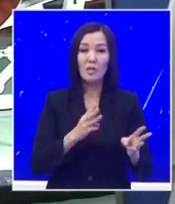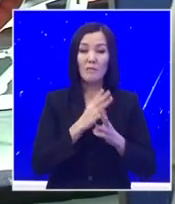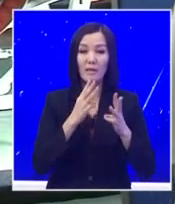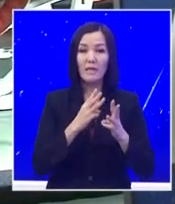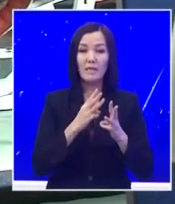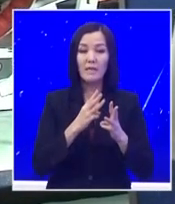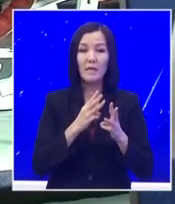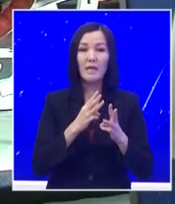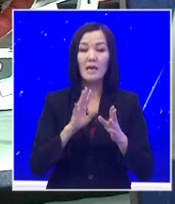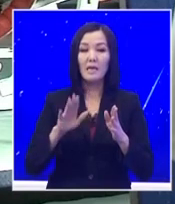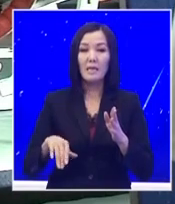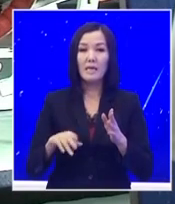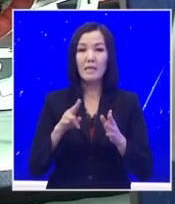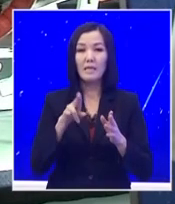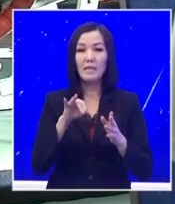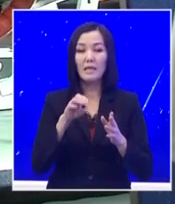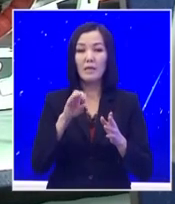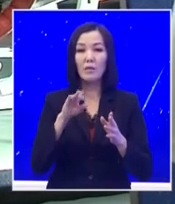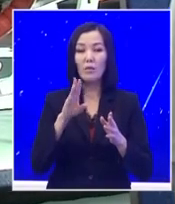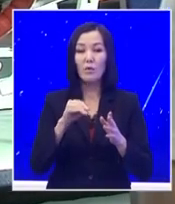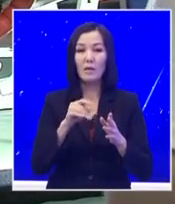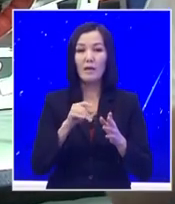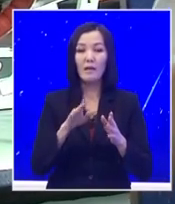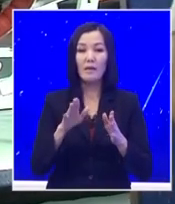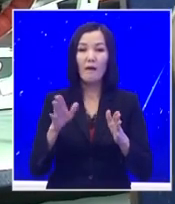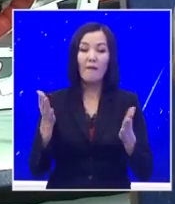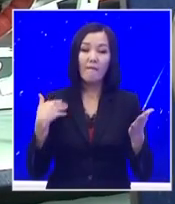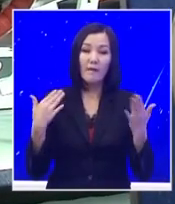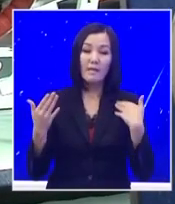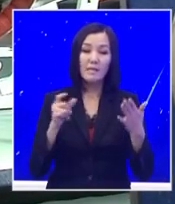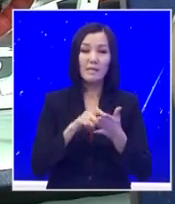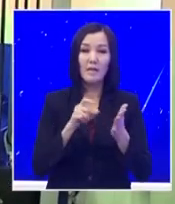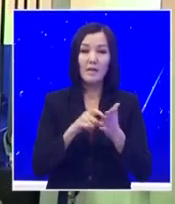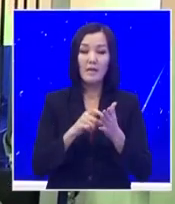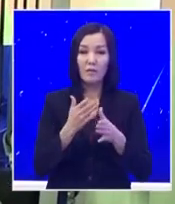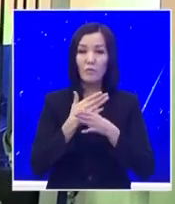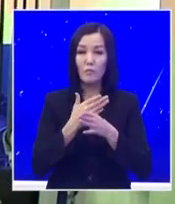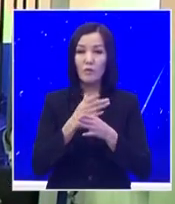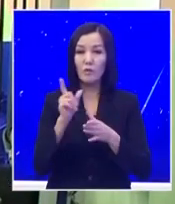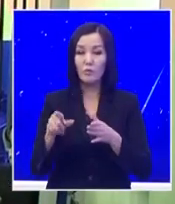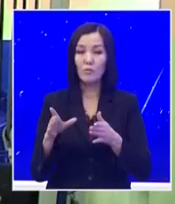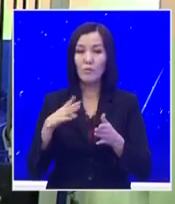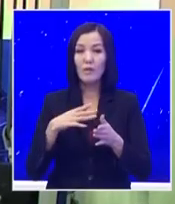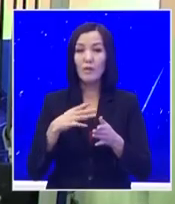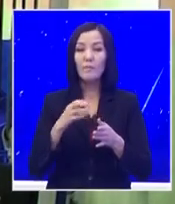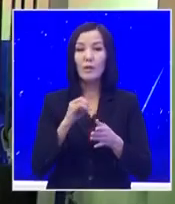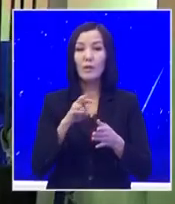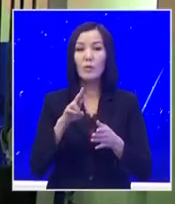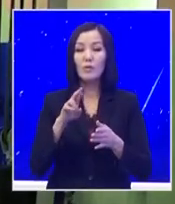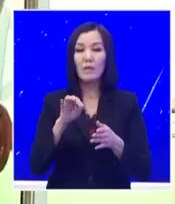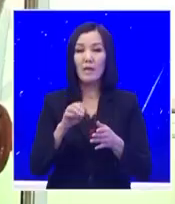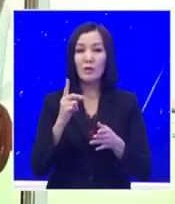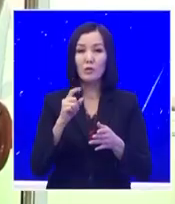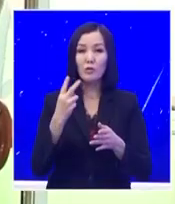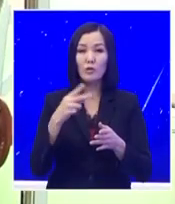сол. Кейіннен диетолог мамандығын меңгеріп, фитнес залға нұсқаушы ретінде келдім. Я, Юлияның осыдан бірнеше жыл бұрын